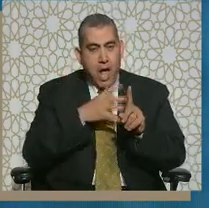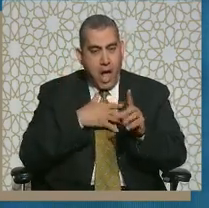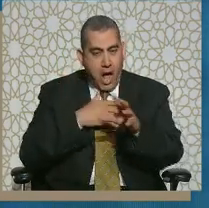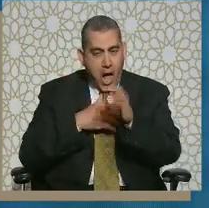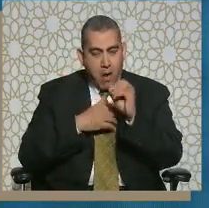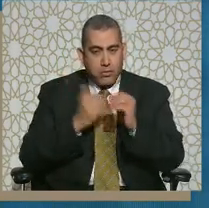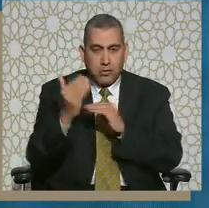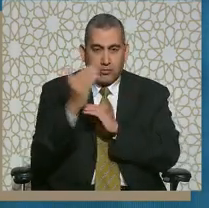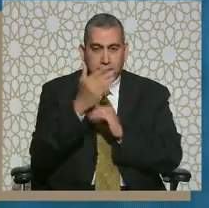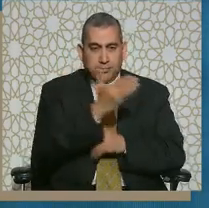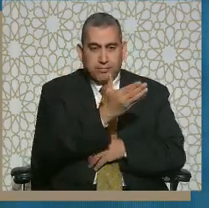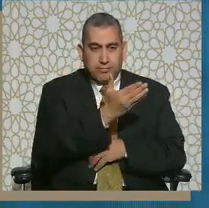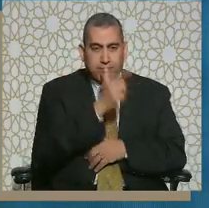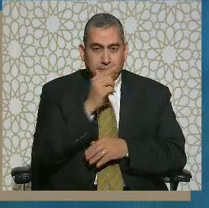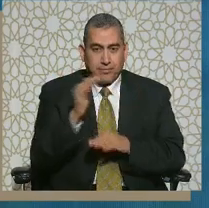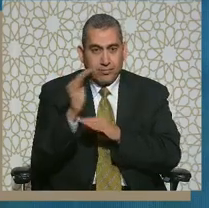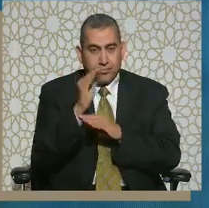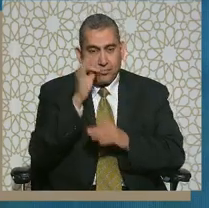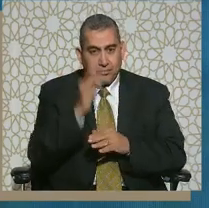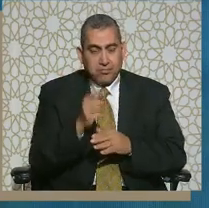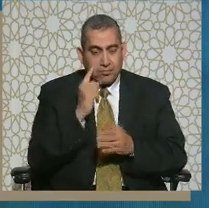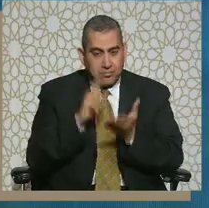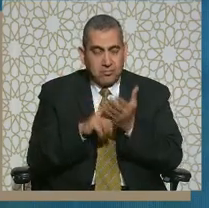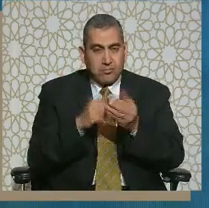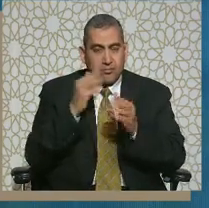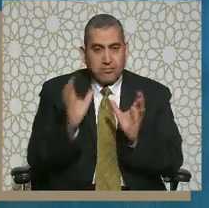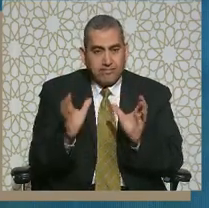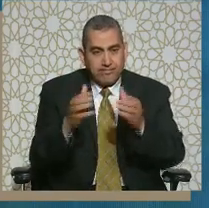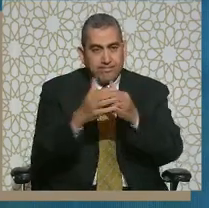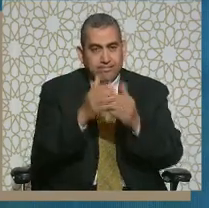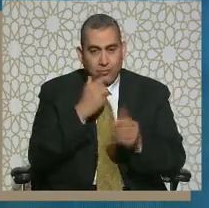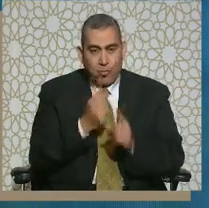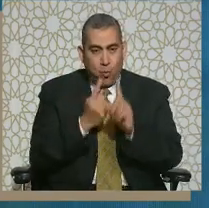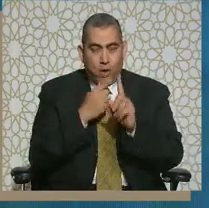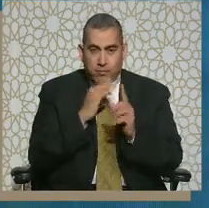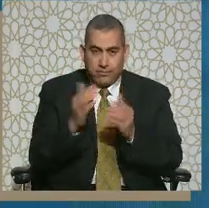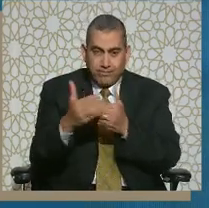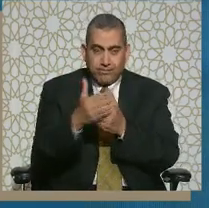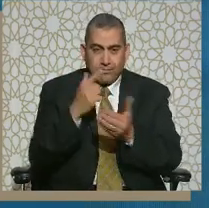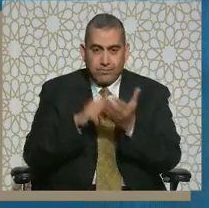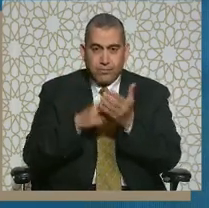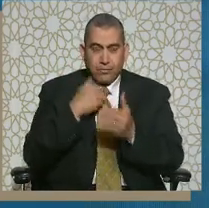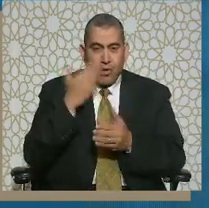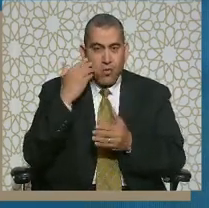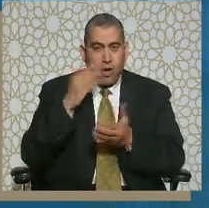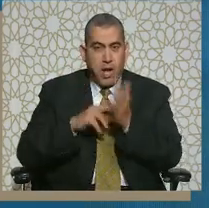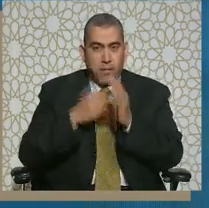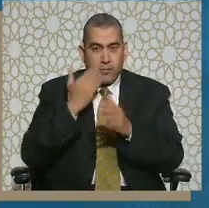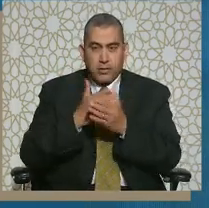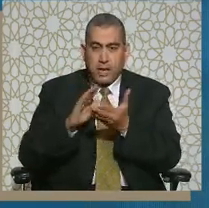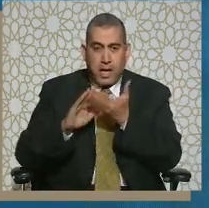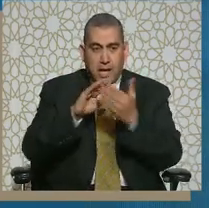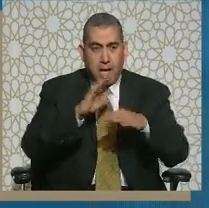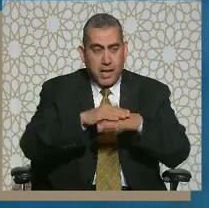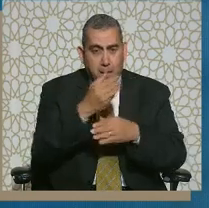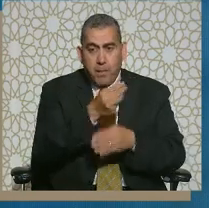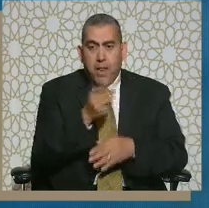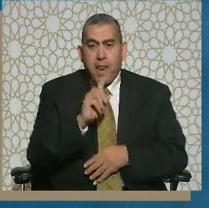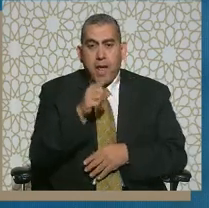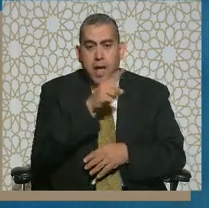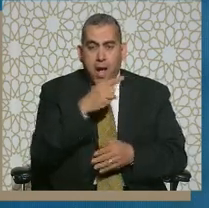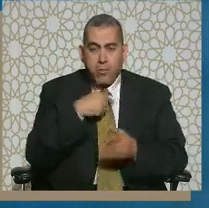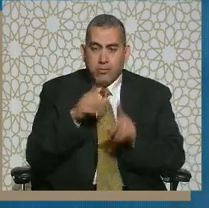رعايه ومحتاجه كمان احتضان ومحتاجه كمان مش فكره ان حد يخدمك انت محتاجه حد